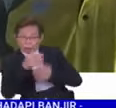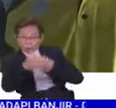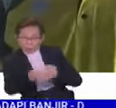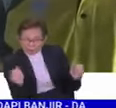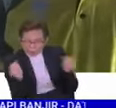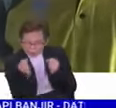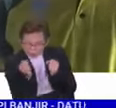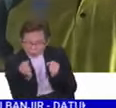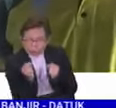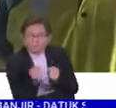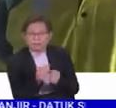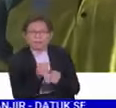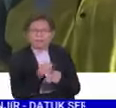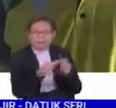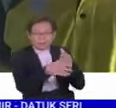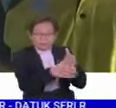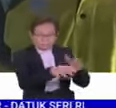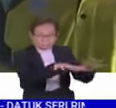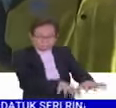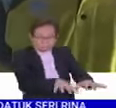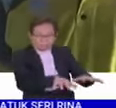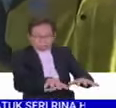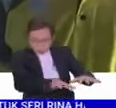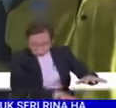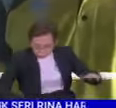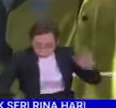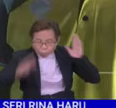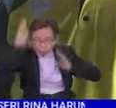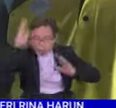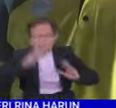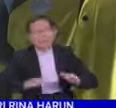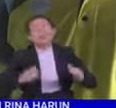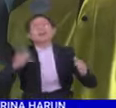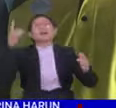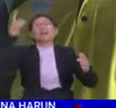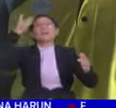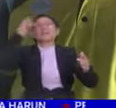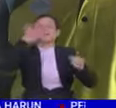kita, bekalan ikan kita di seluruh negara insya-Allah mencukupi.